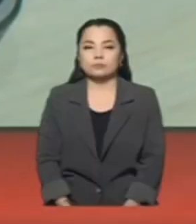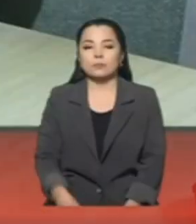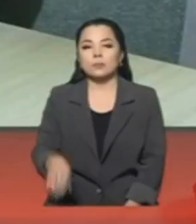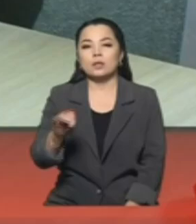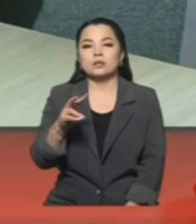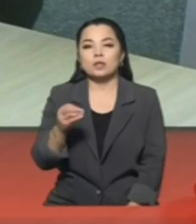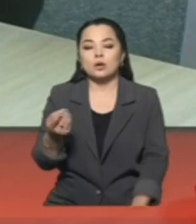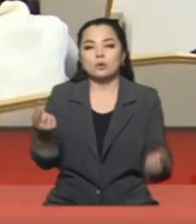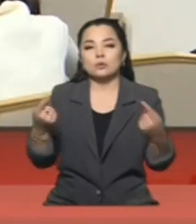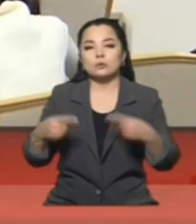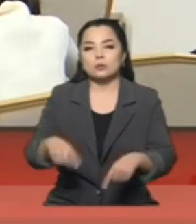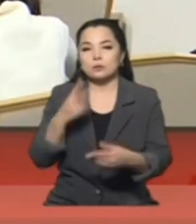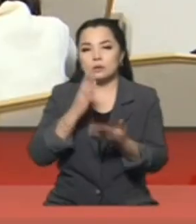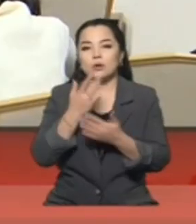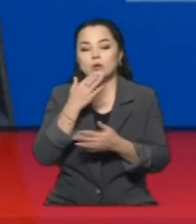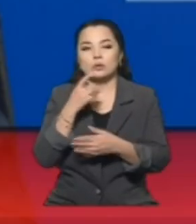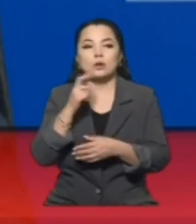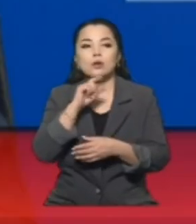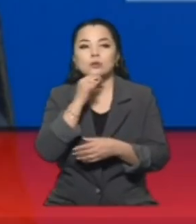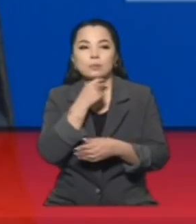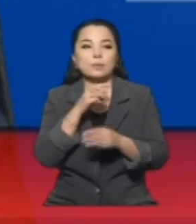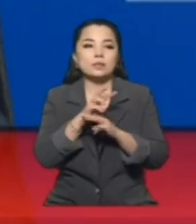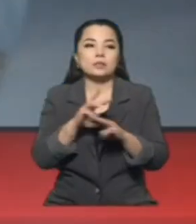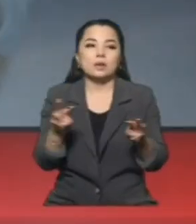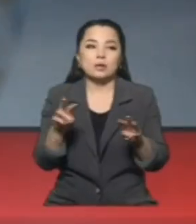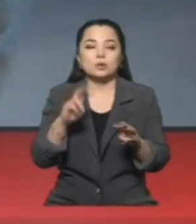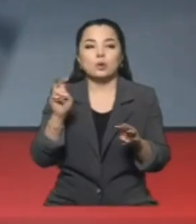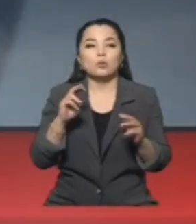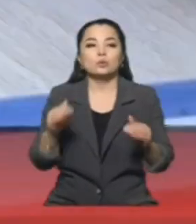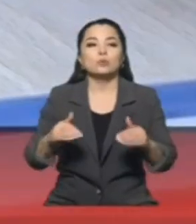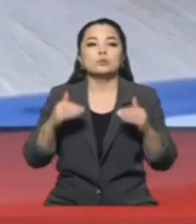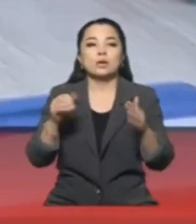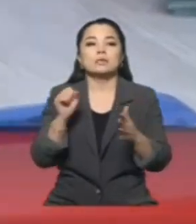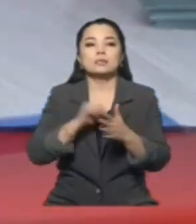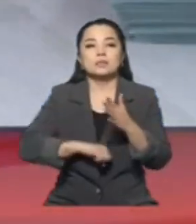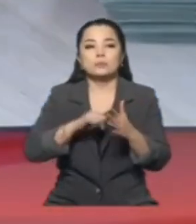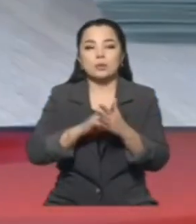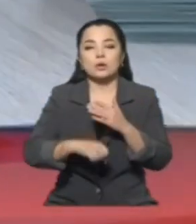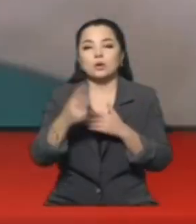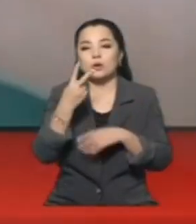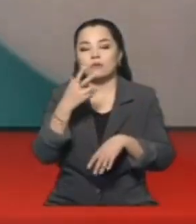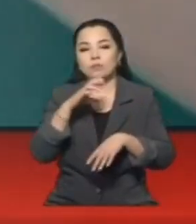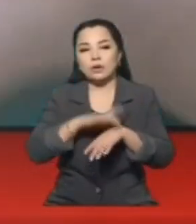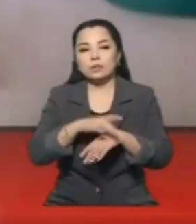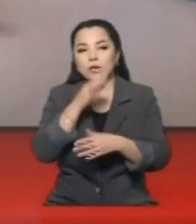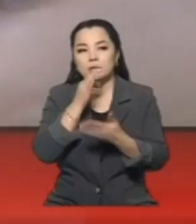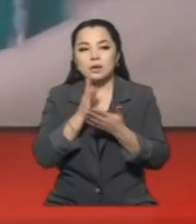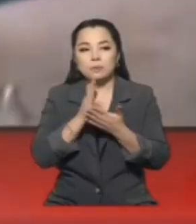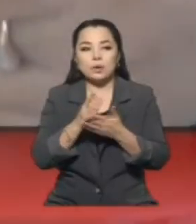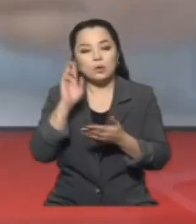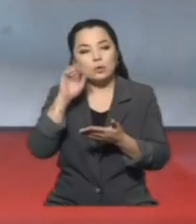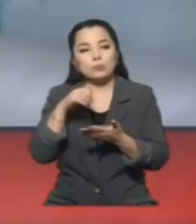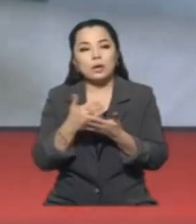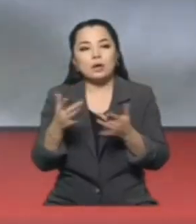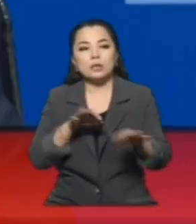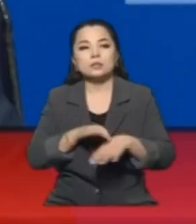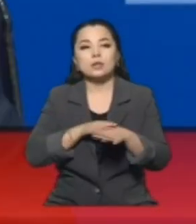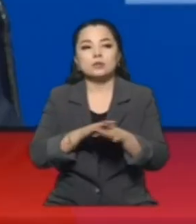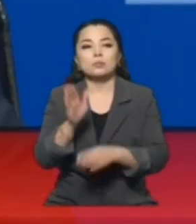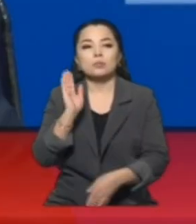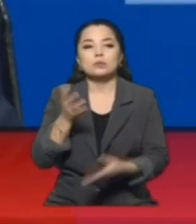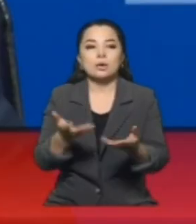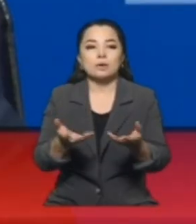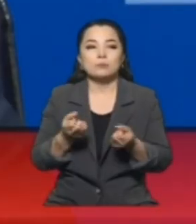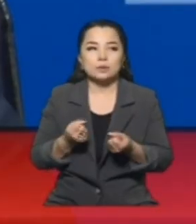Тенге құнсызданып барат. Ұлттық экономика министра доллар өсуіне себеп болған үш факторды атады. Үкімет қандай шара қабылдайды?